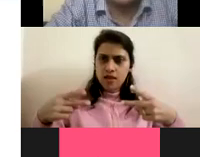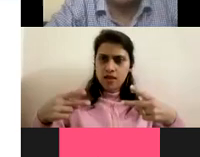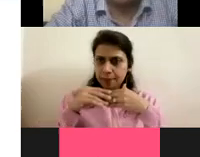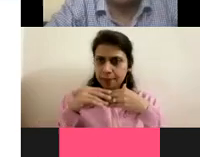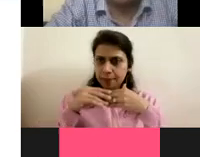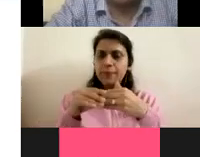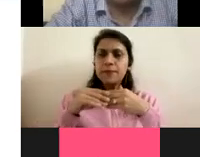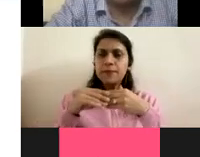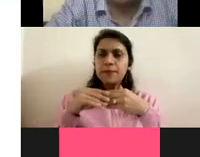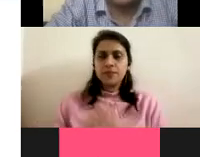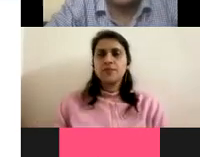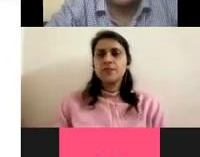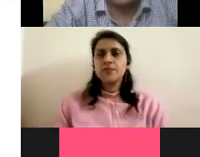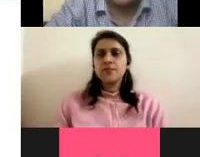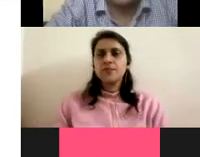फ्लेक्सिबिलिटी